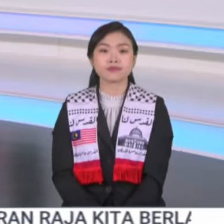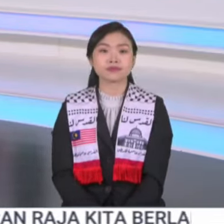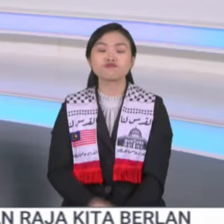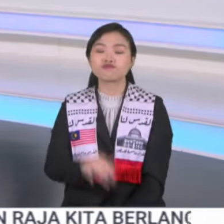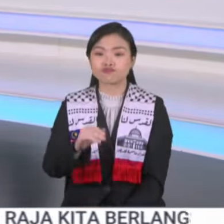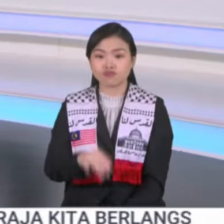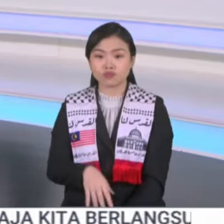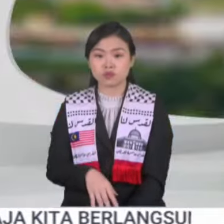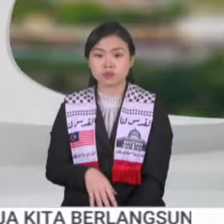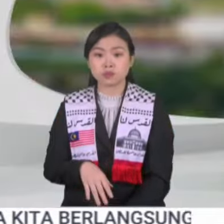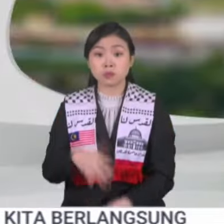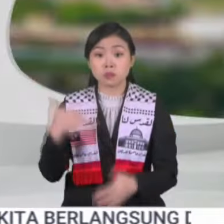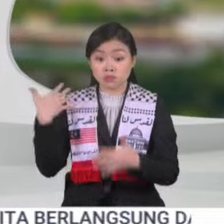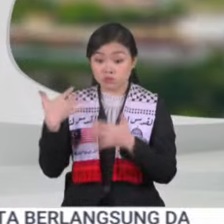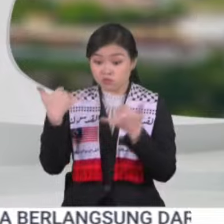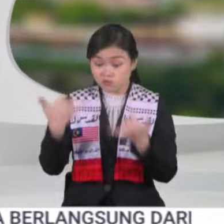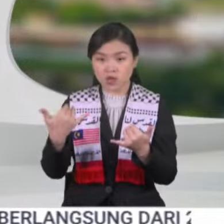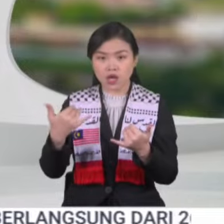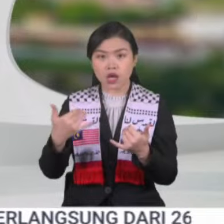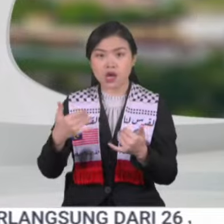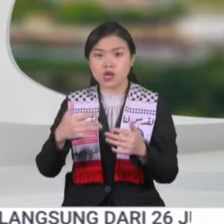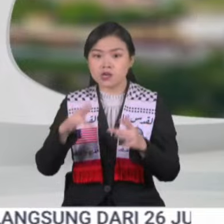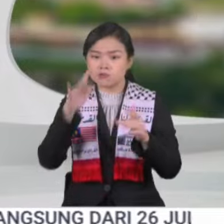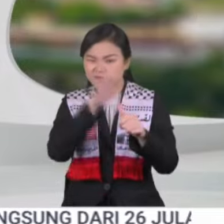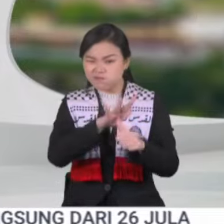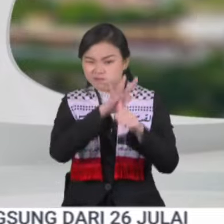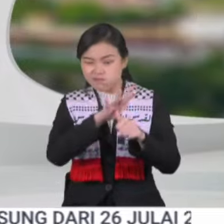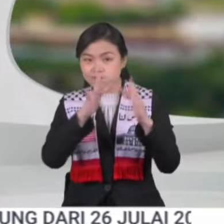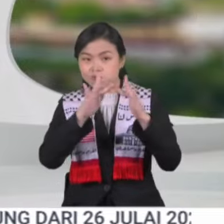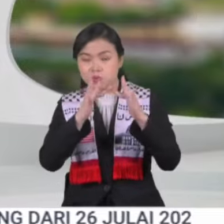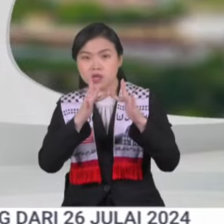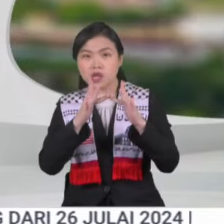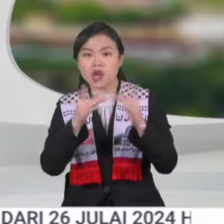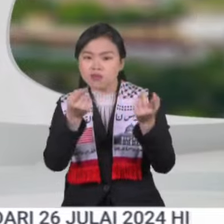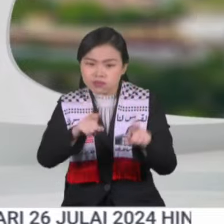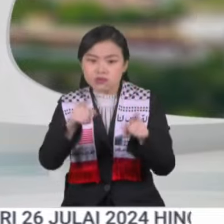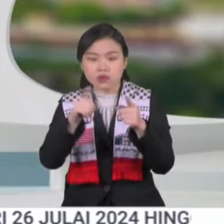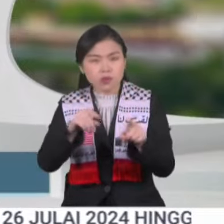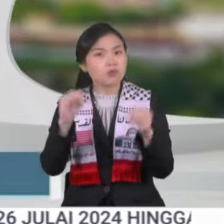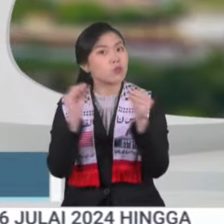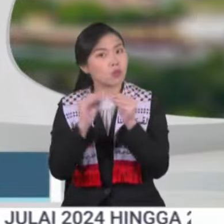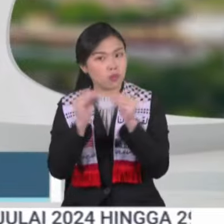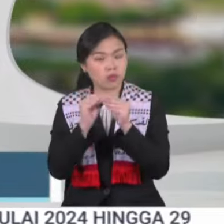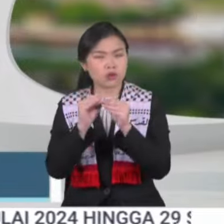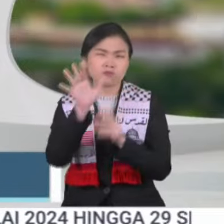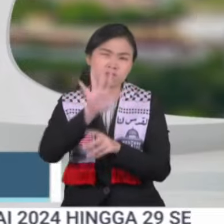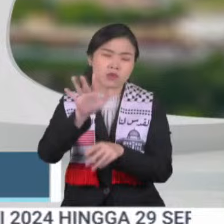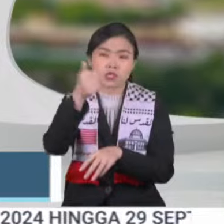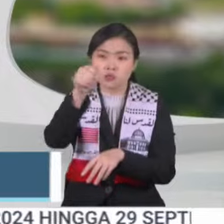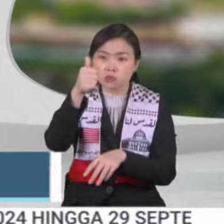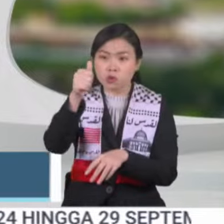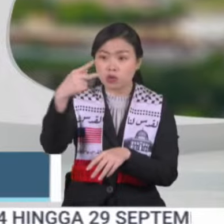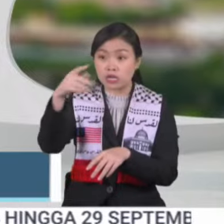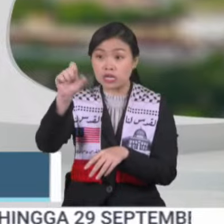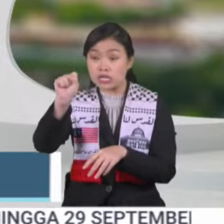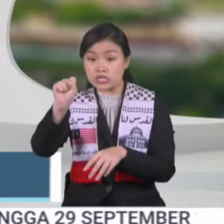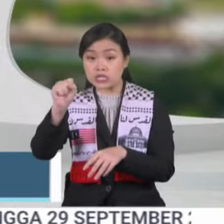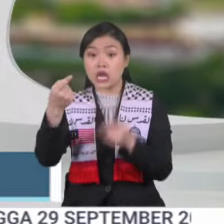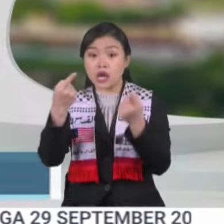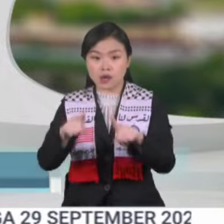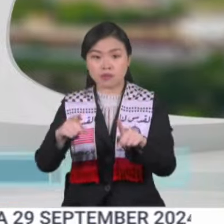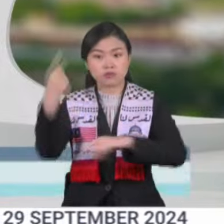Ya, Otto, mutakhir ini perbuatan buli siber dilihat semakin menjadi-jadi. Secara purata, 10 kes